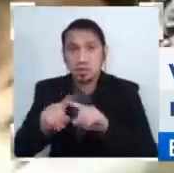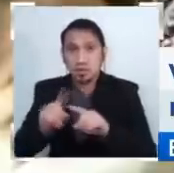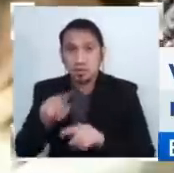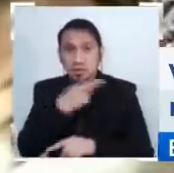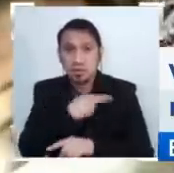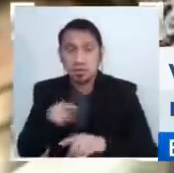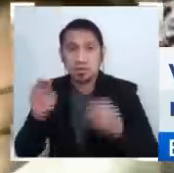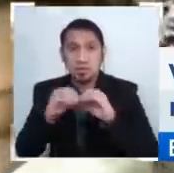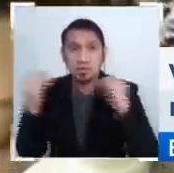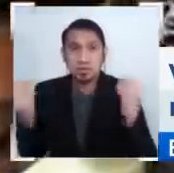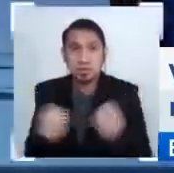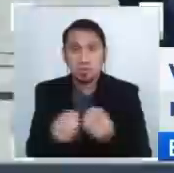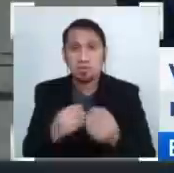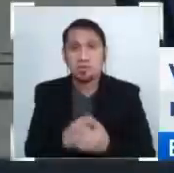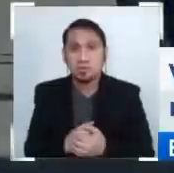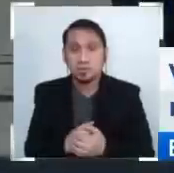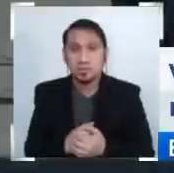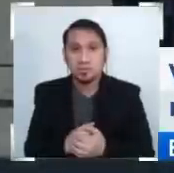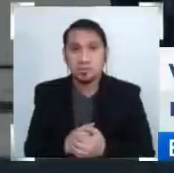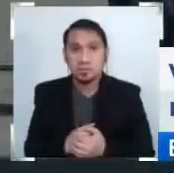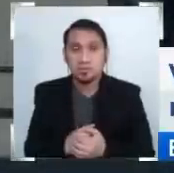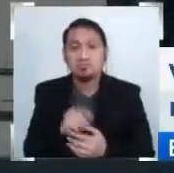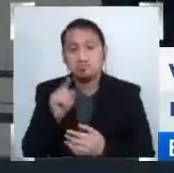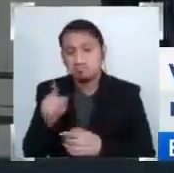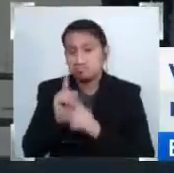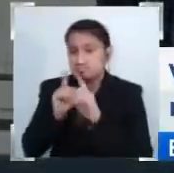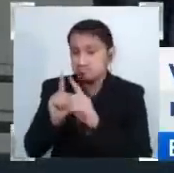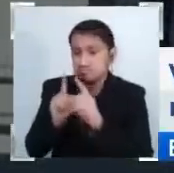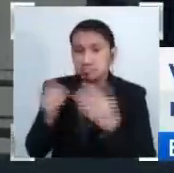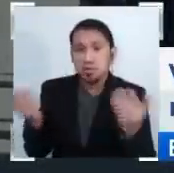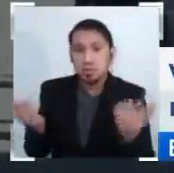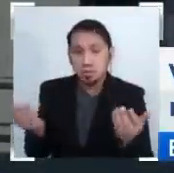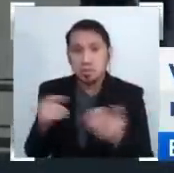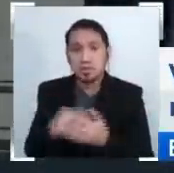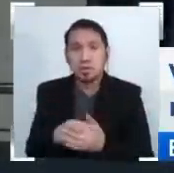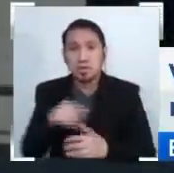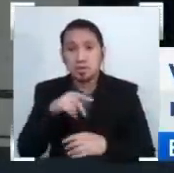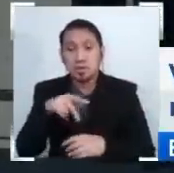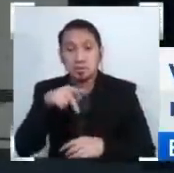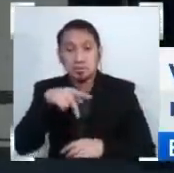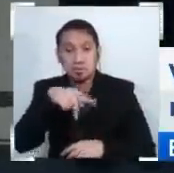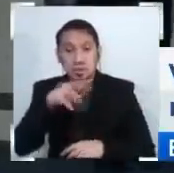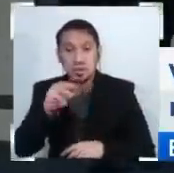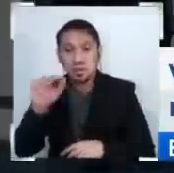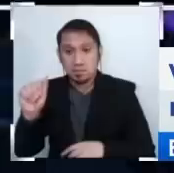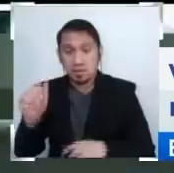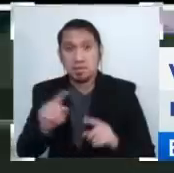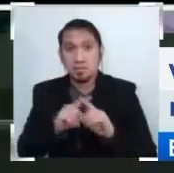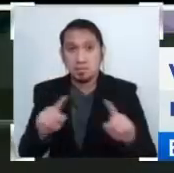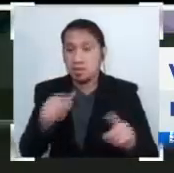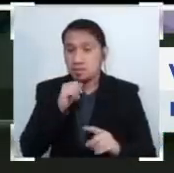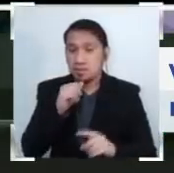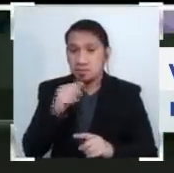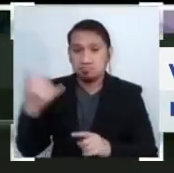organizations sa St. Louis University. Dumalaw din siya sa Philippine Military Academy pero hindi ito pinakunan sa media.